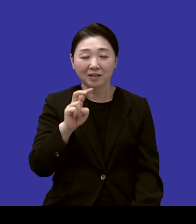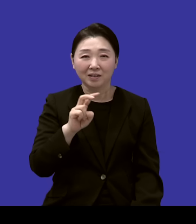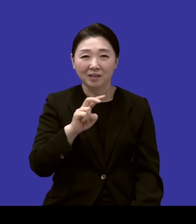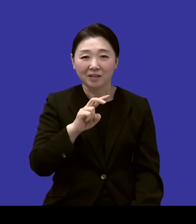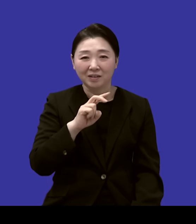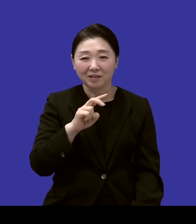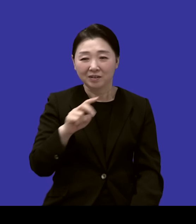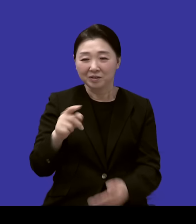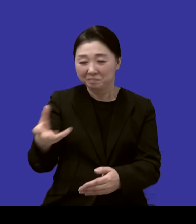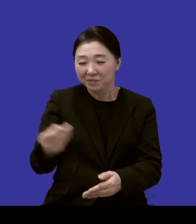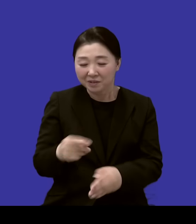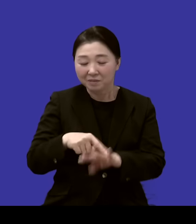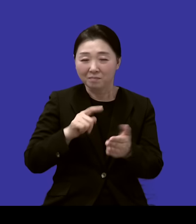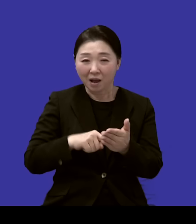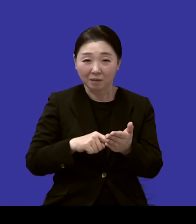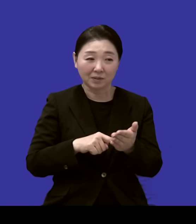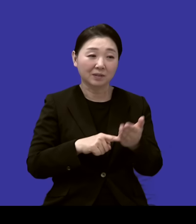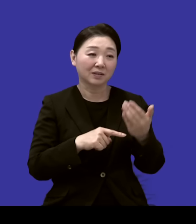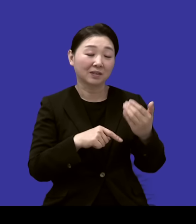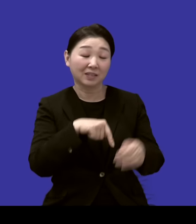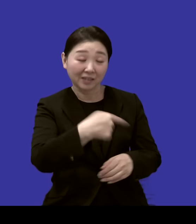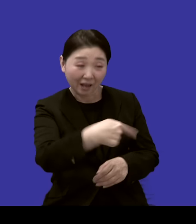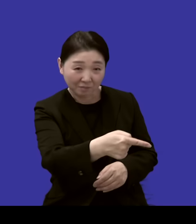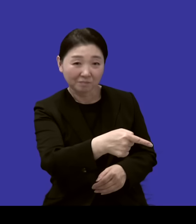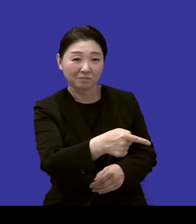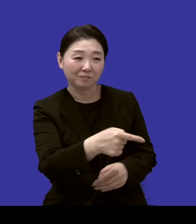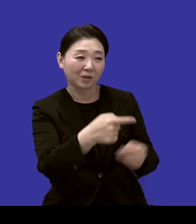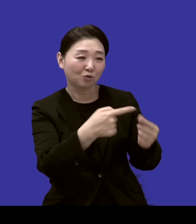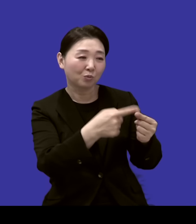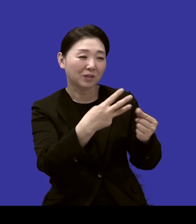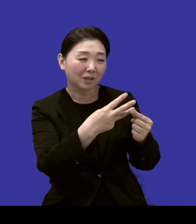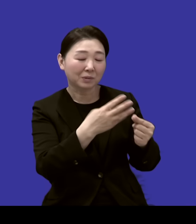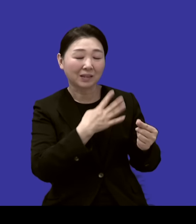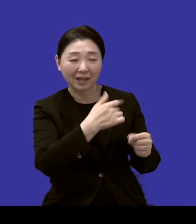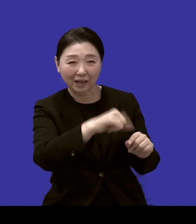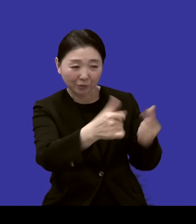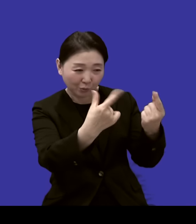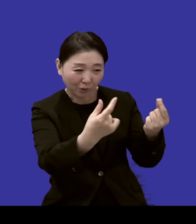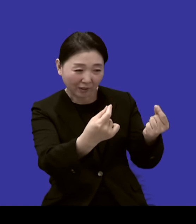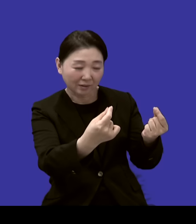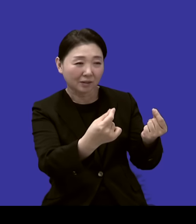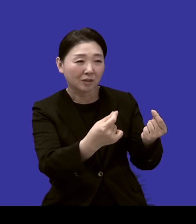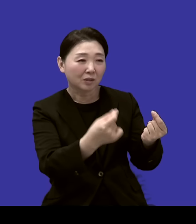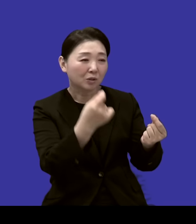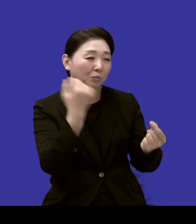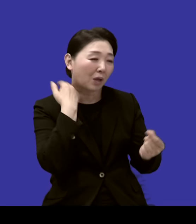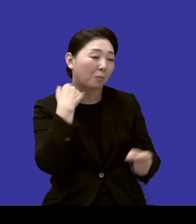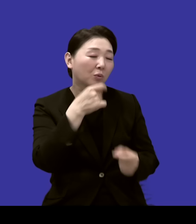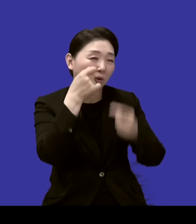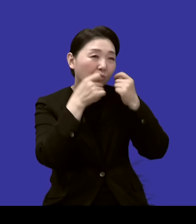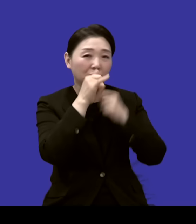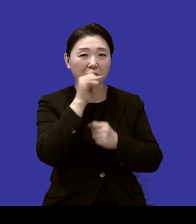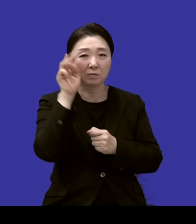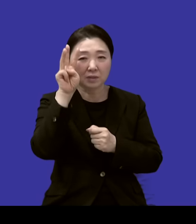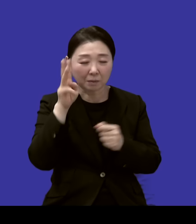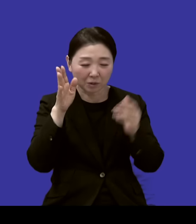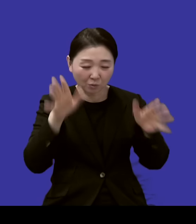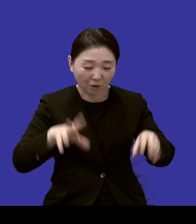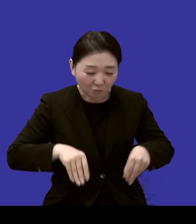이제 다음 세대들에게 나와 똑같은 제2의 주년이 지금도 보이지 않는 사각지대에서 얼마나 울고 있을, 지금도 3일을